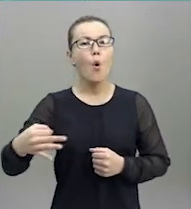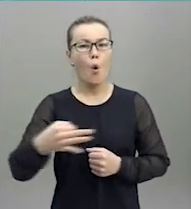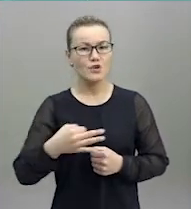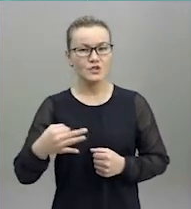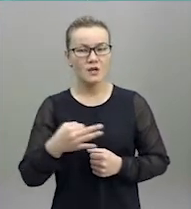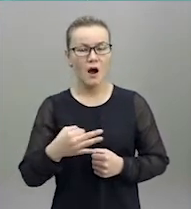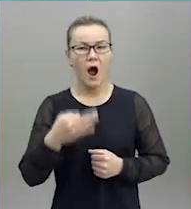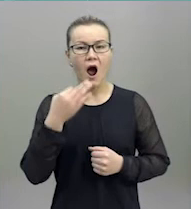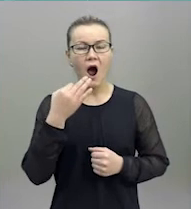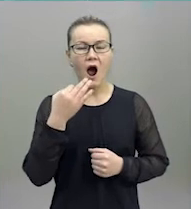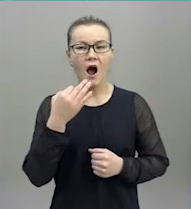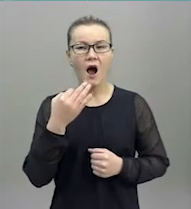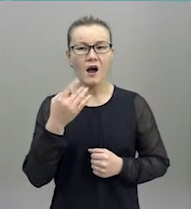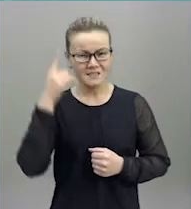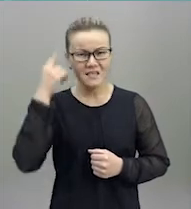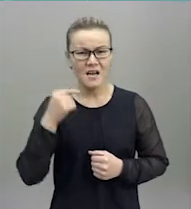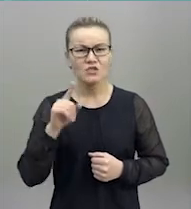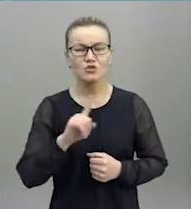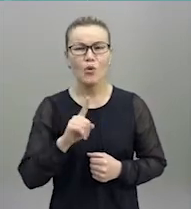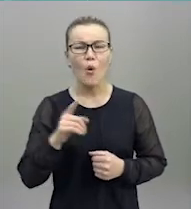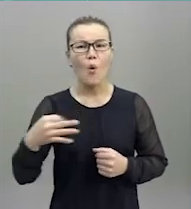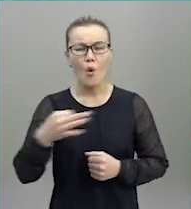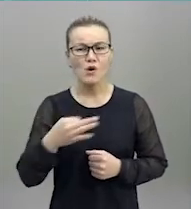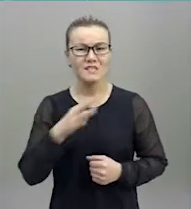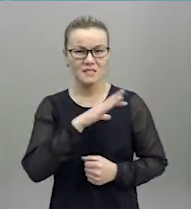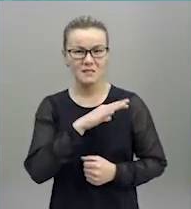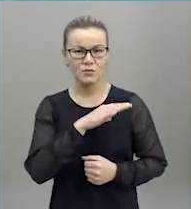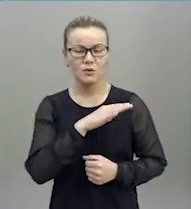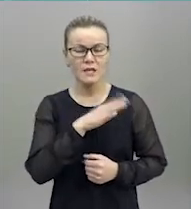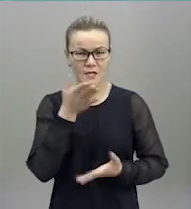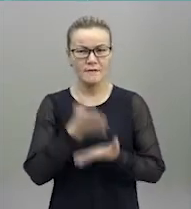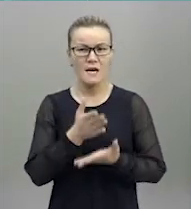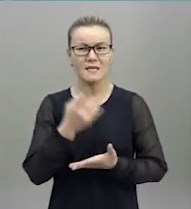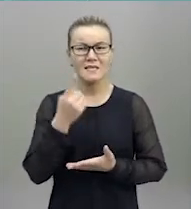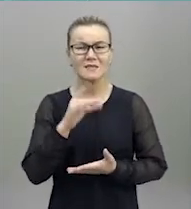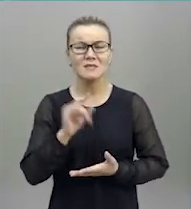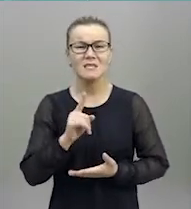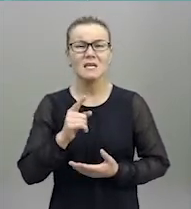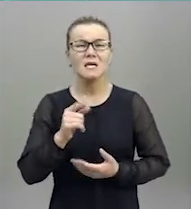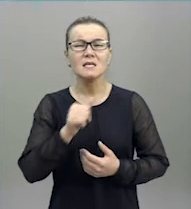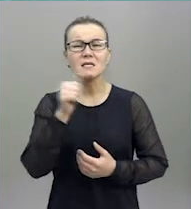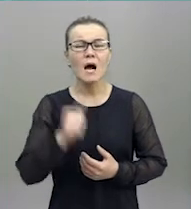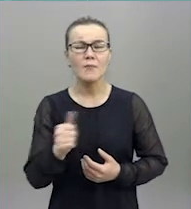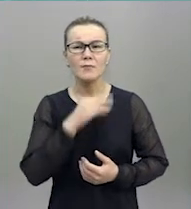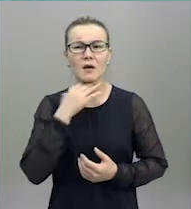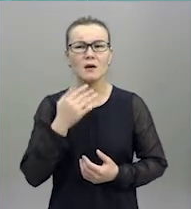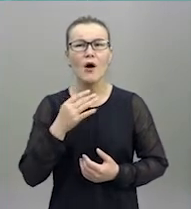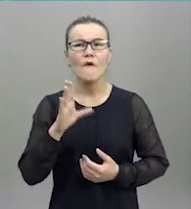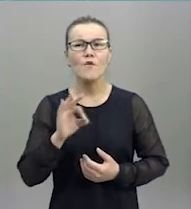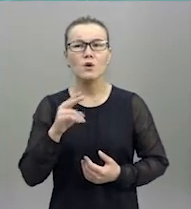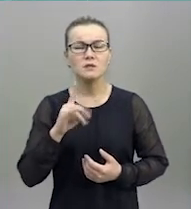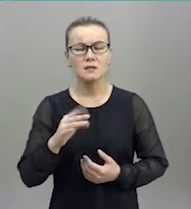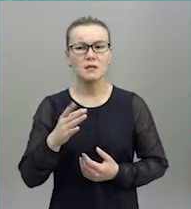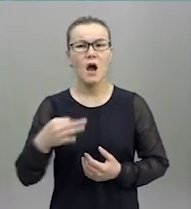а зная ли вы например что озеро иссык-куль является одним из самых многоводный озер мира